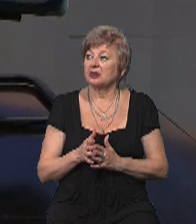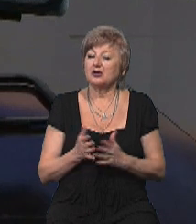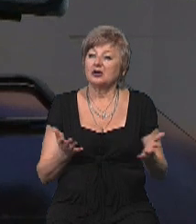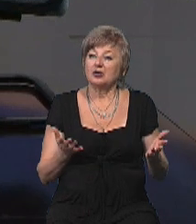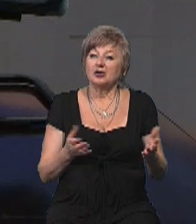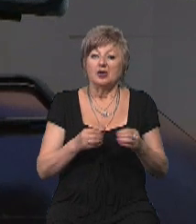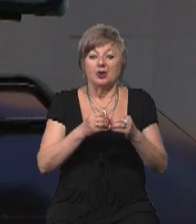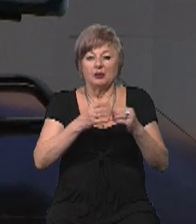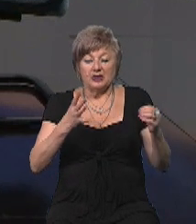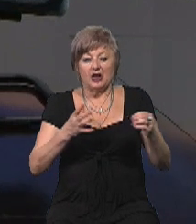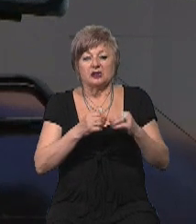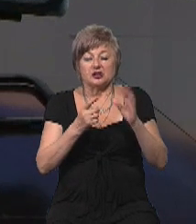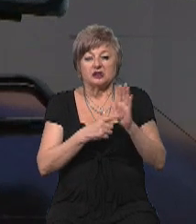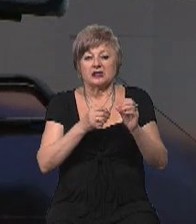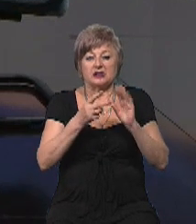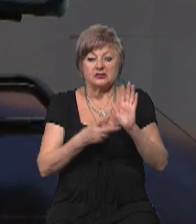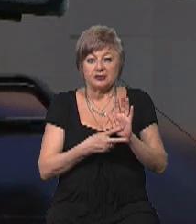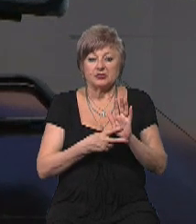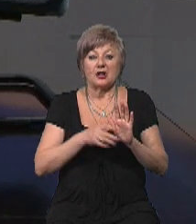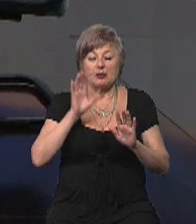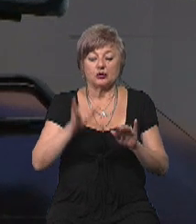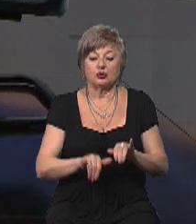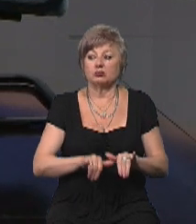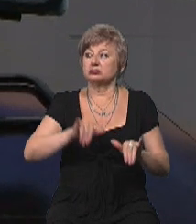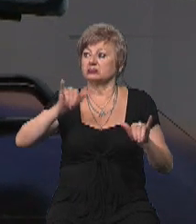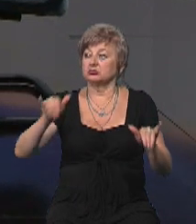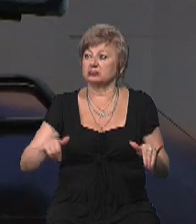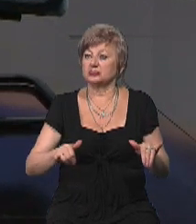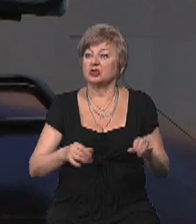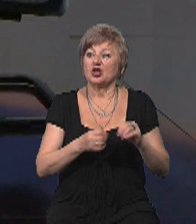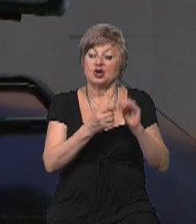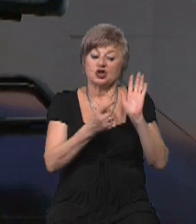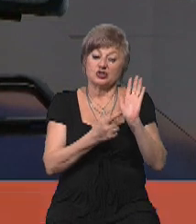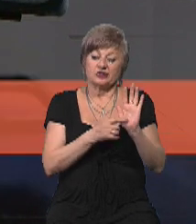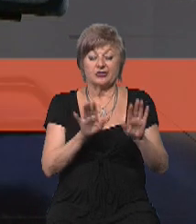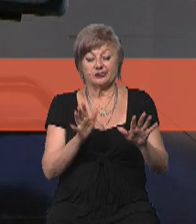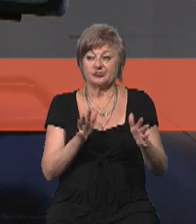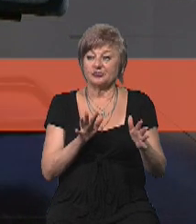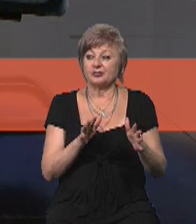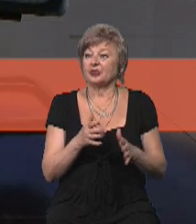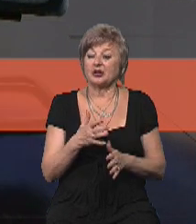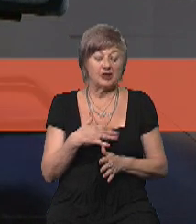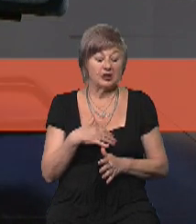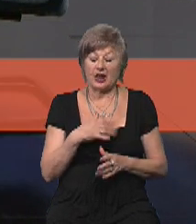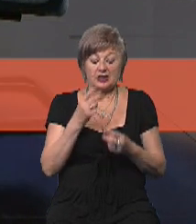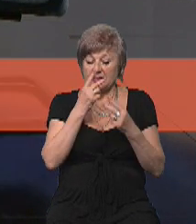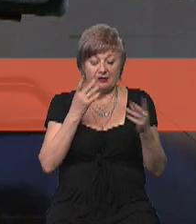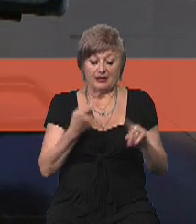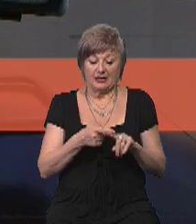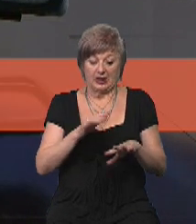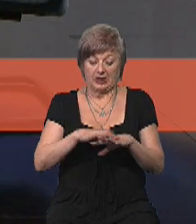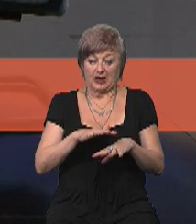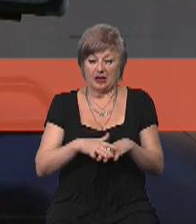15, 16, 17, а потім зростання. Ну, чому не так, 16-й приблизно. Тому що ці графіки я не бачив, я не знаю, откуда він